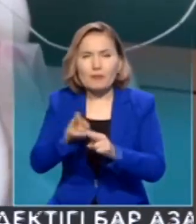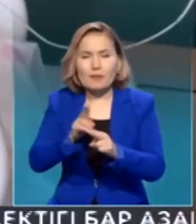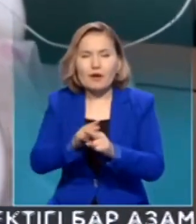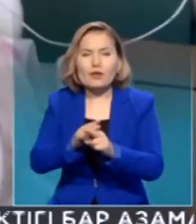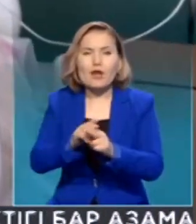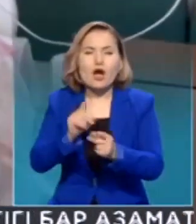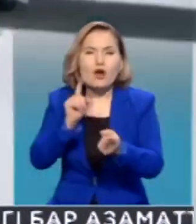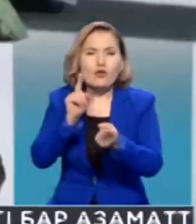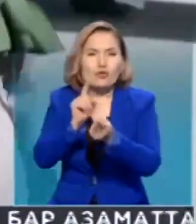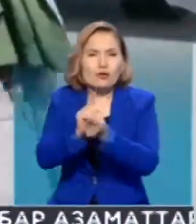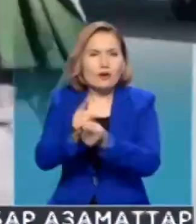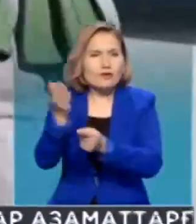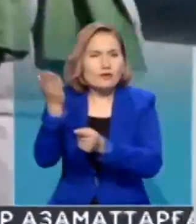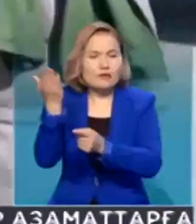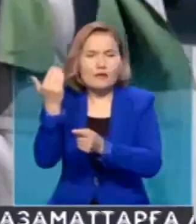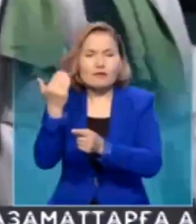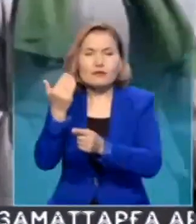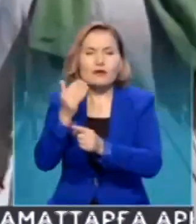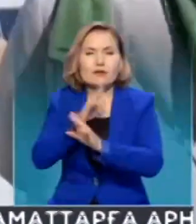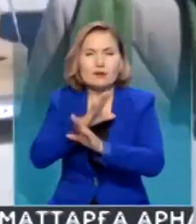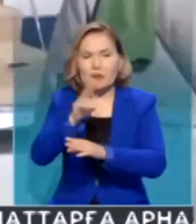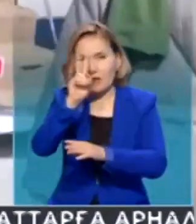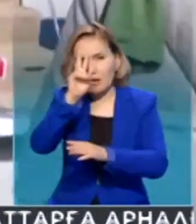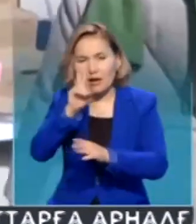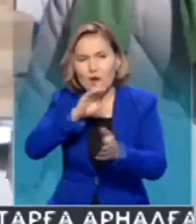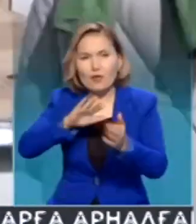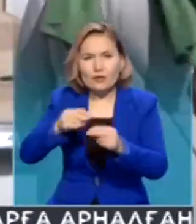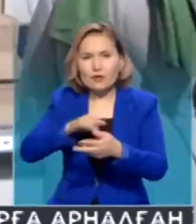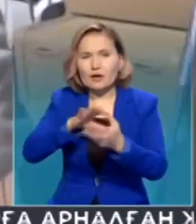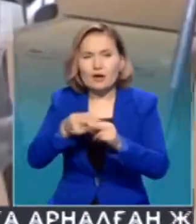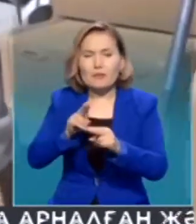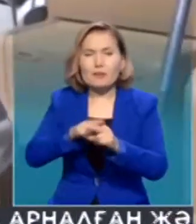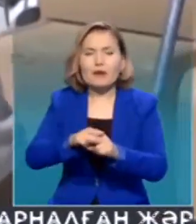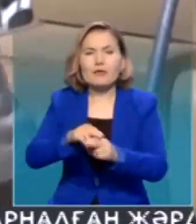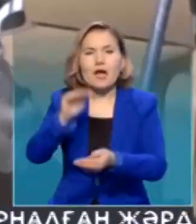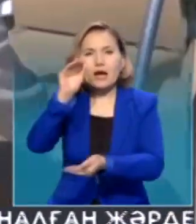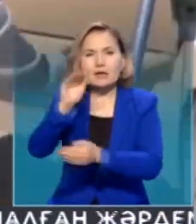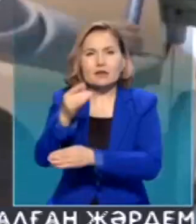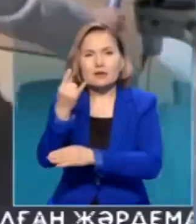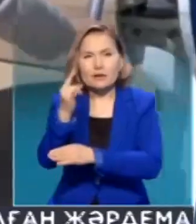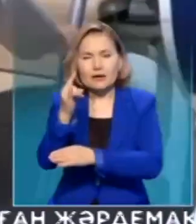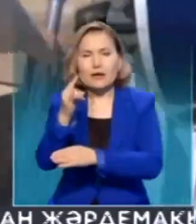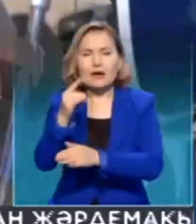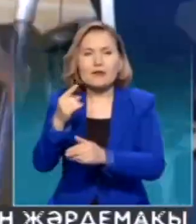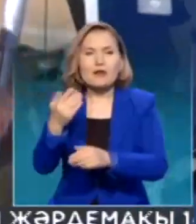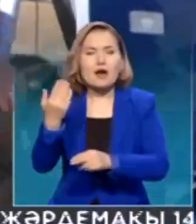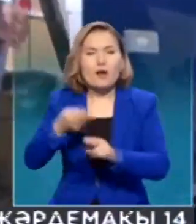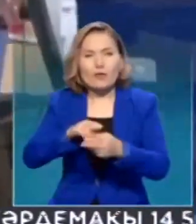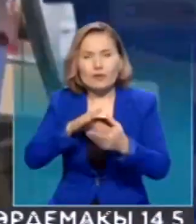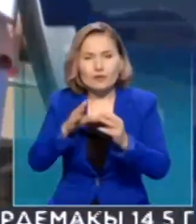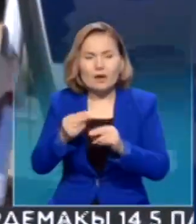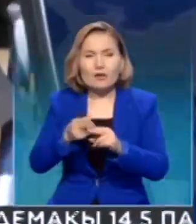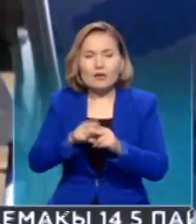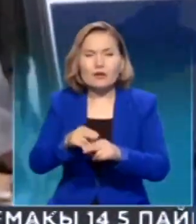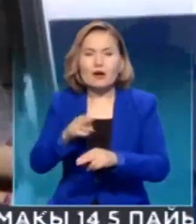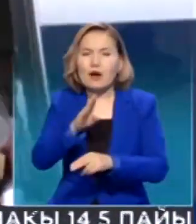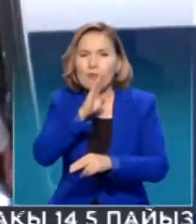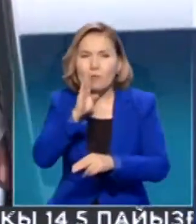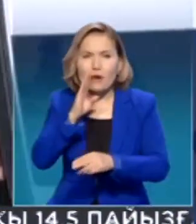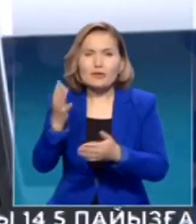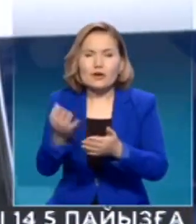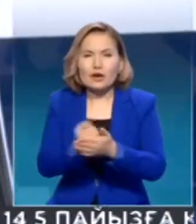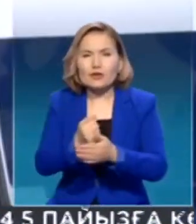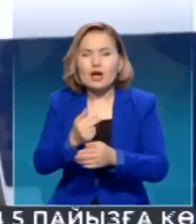көріспегеніне екі айдай уақыт өтті. ДНК тест арқылы кішкентай сәбидің Ясемин Бегдастың перзенті екені анықталды. Үш